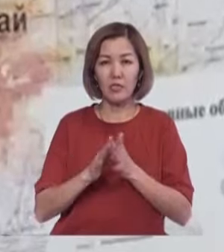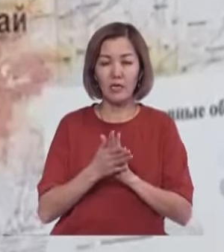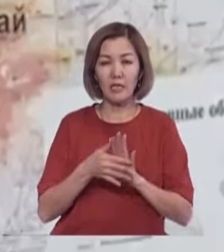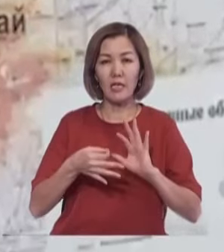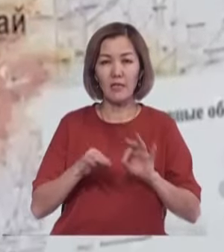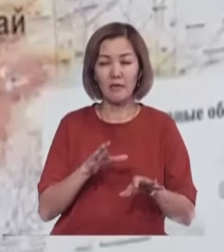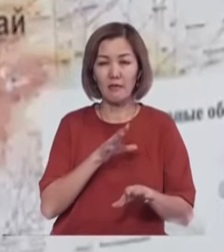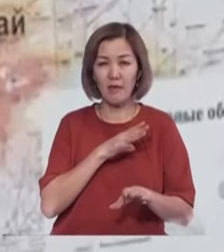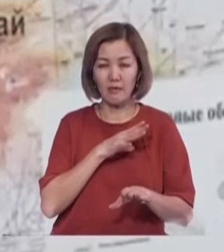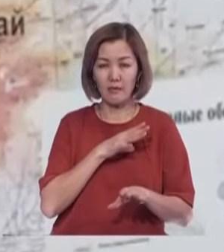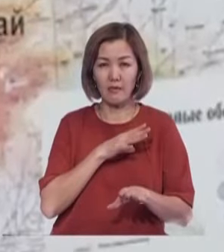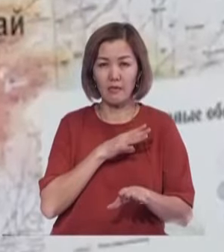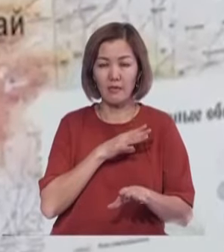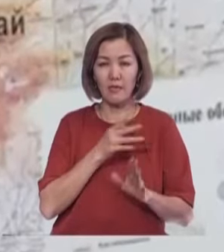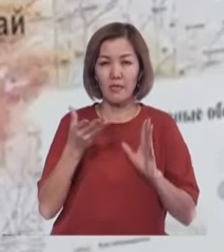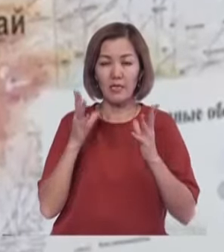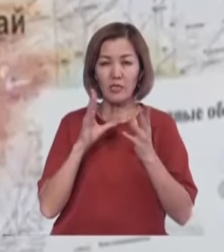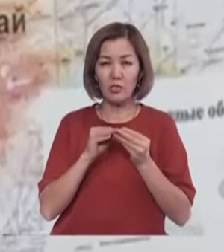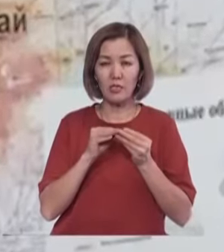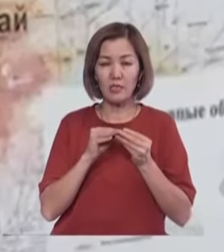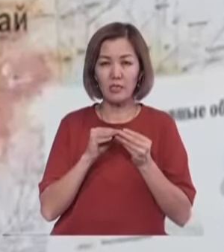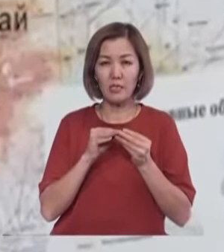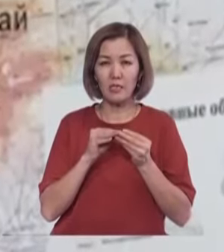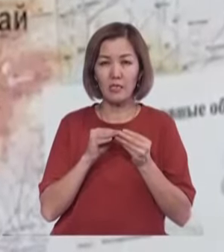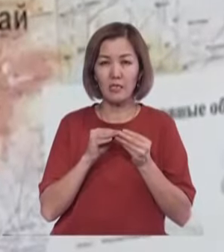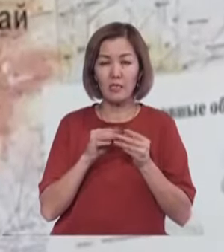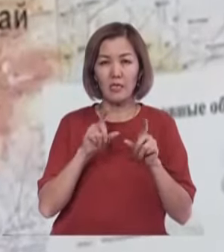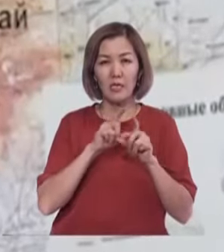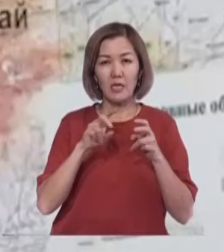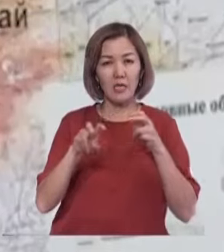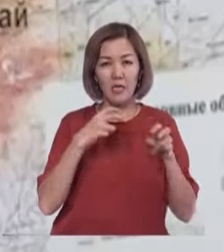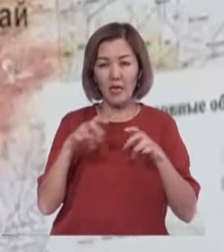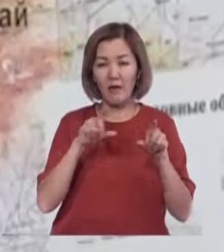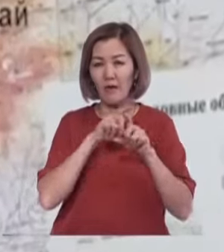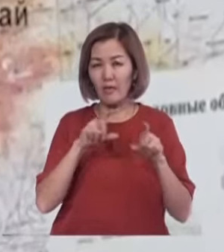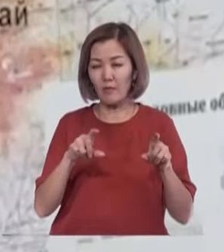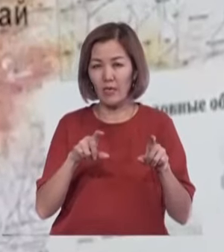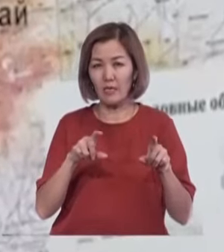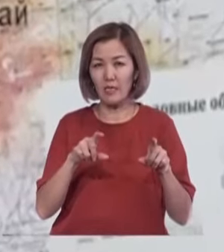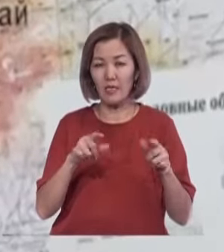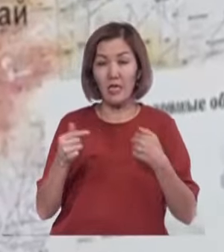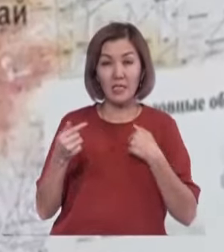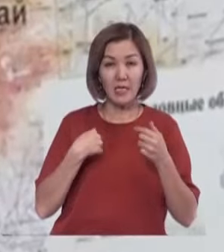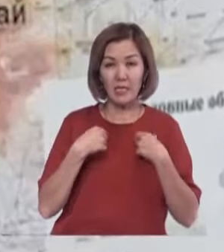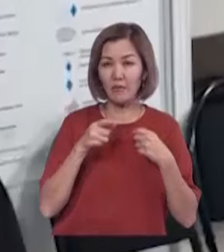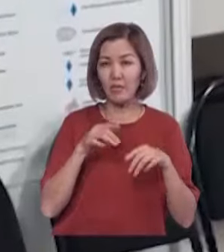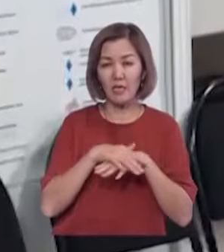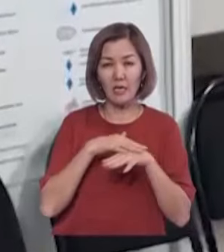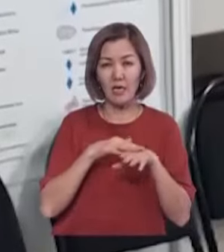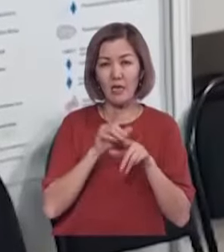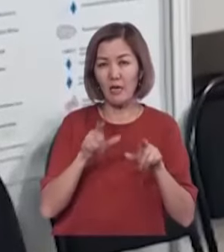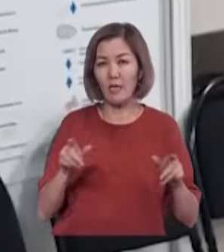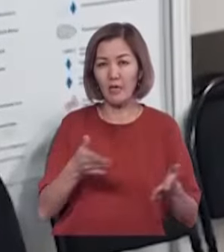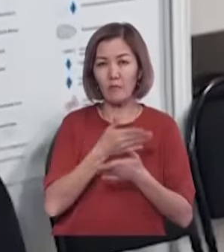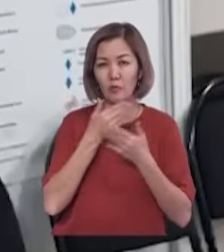нақтыланды. Оның нәтижесінде қираған ғимараттар және зардап шеккен халық